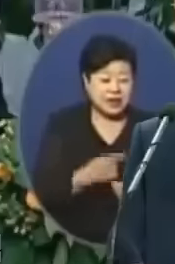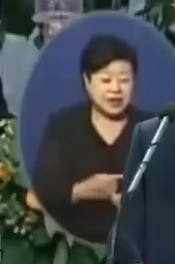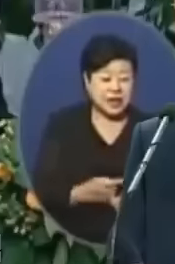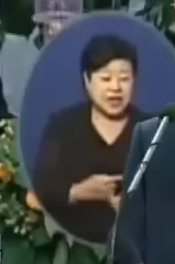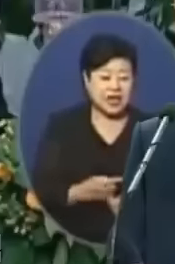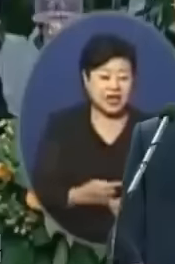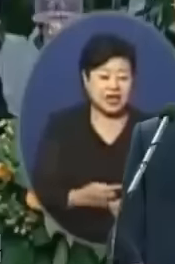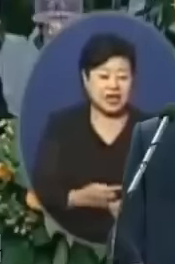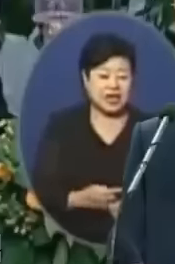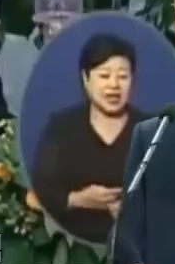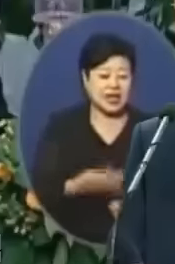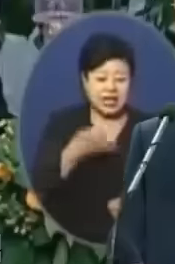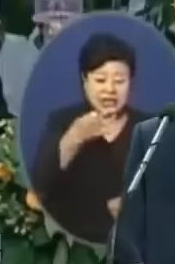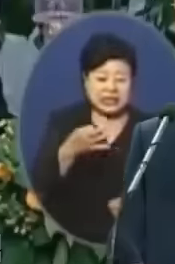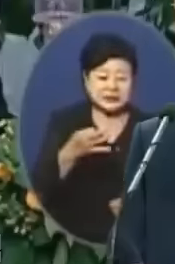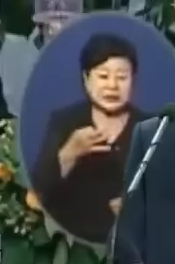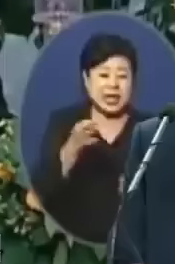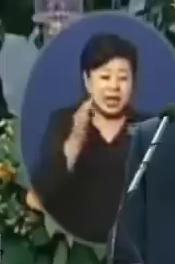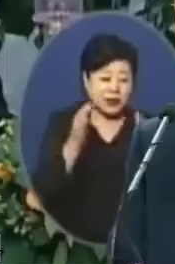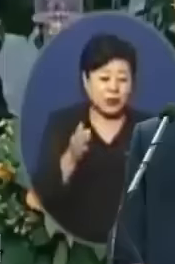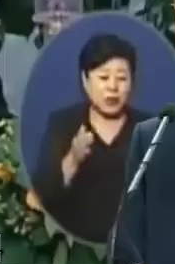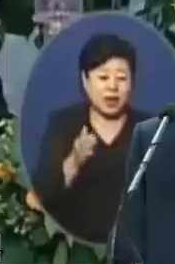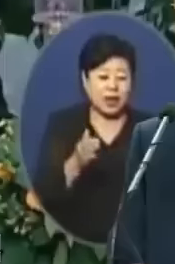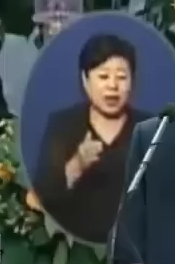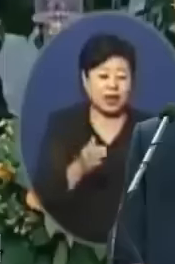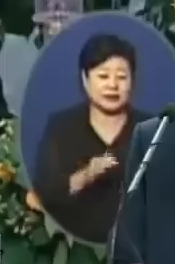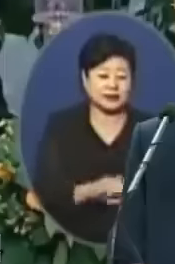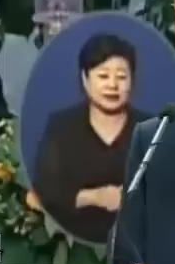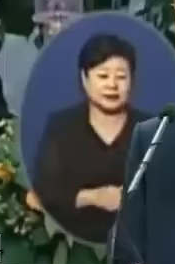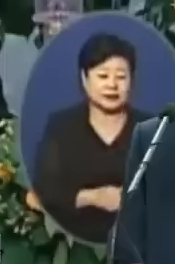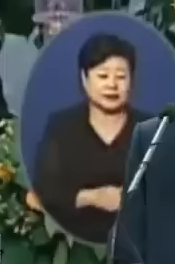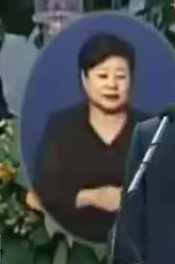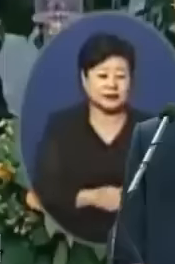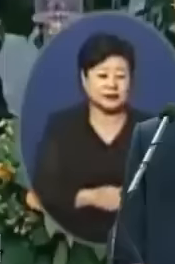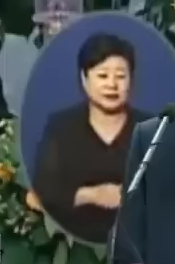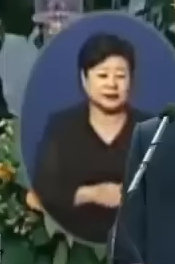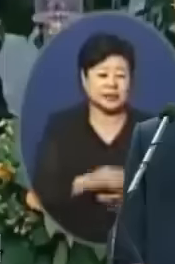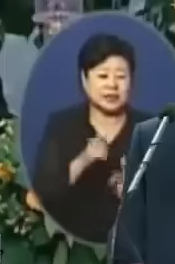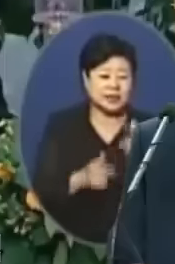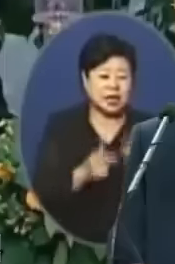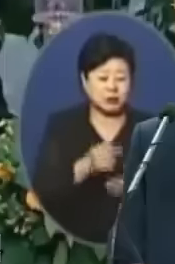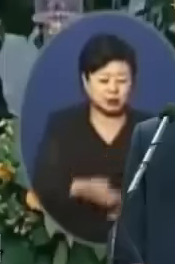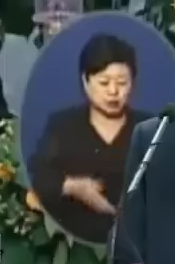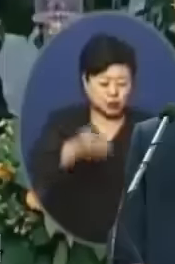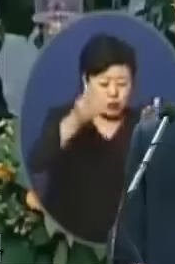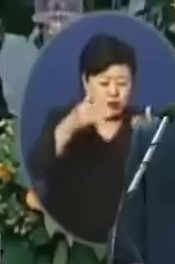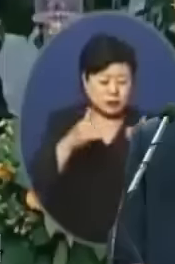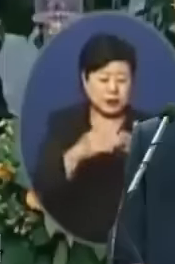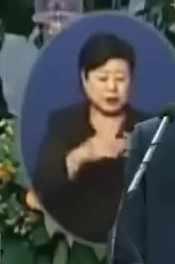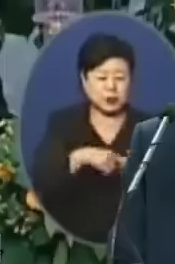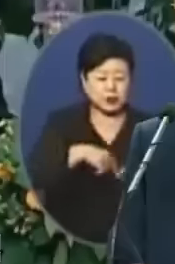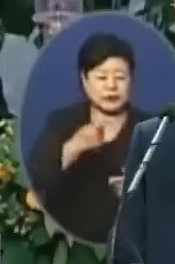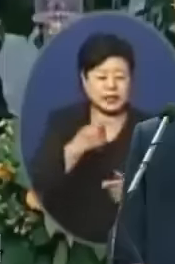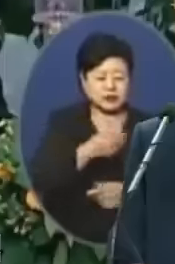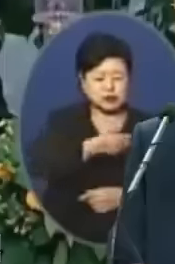매년마다 두 주간을 두 번 통나무집에 혼자 들어가서 꿈을